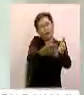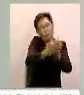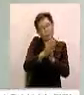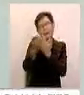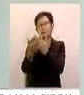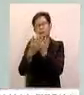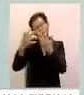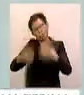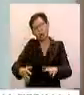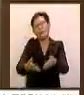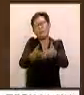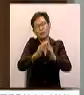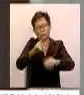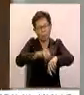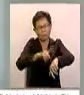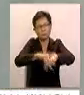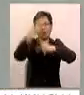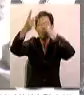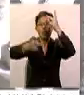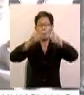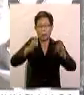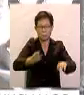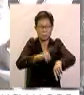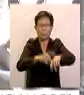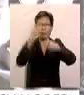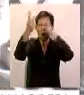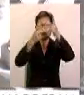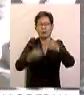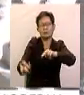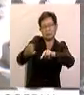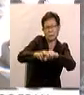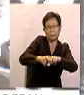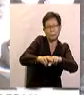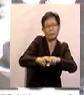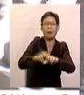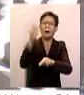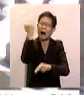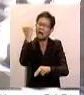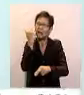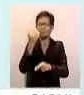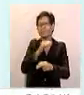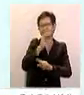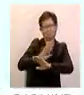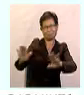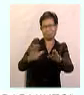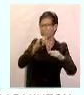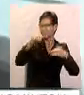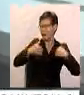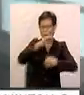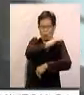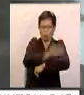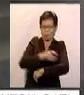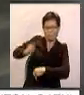penjara. Beliau turut meminta tempoh waktu lawatan ditambah. Bagaimanapun menurut hakim, ia bukan berada dalam bidang kuasa